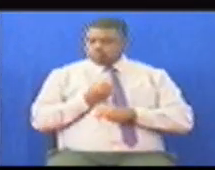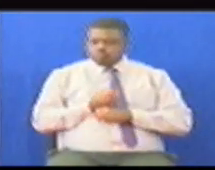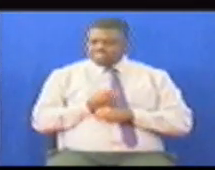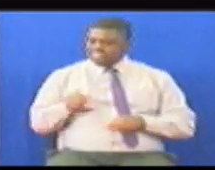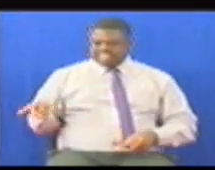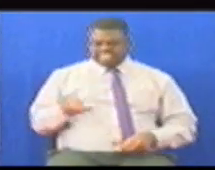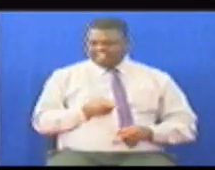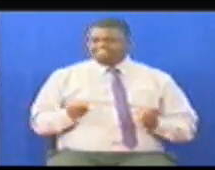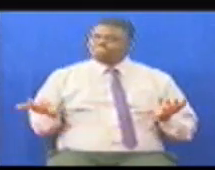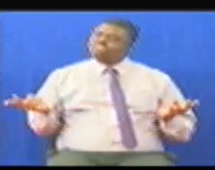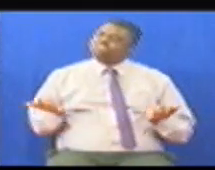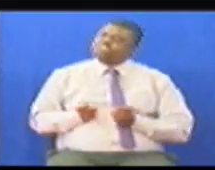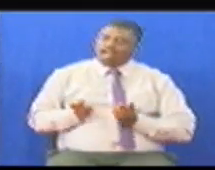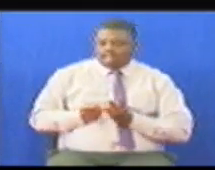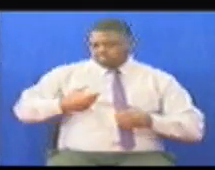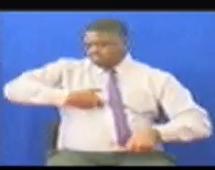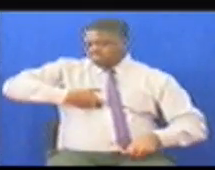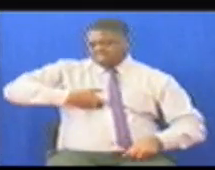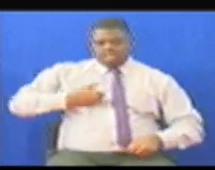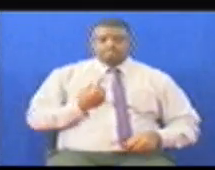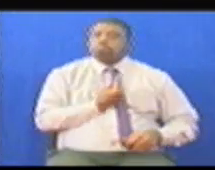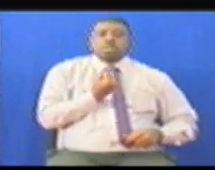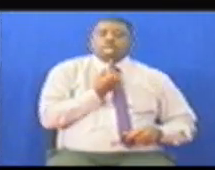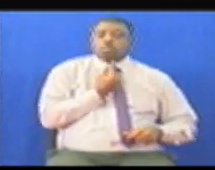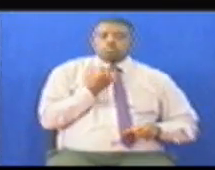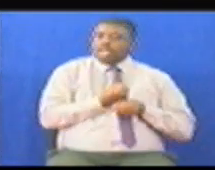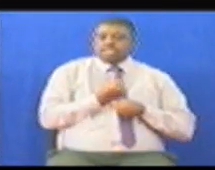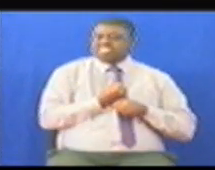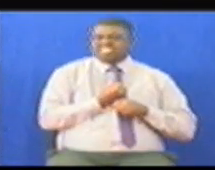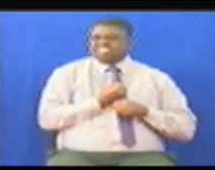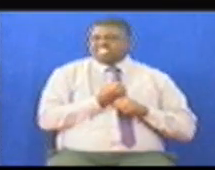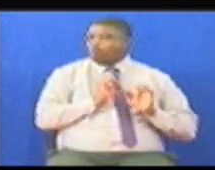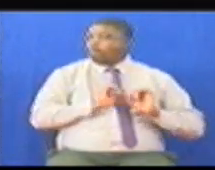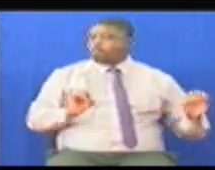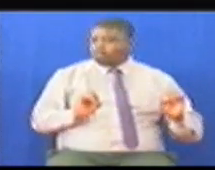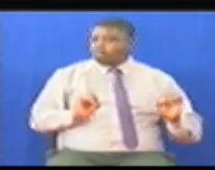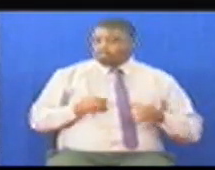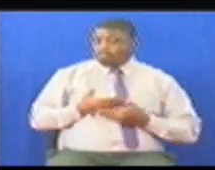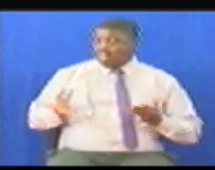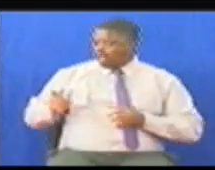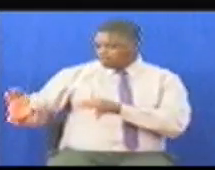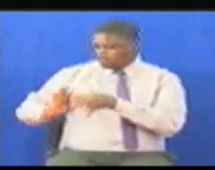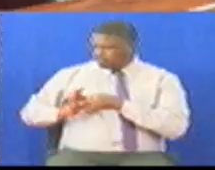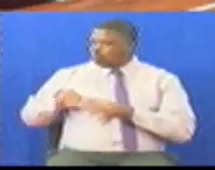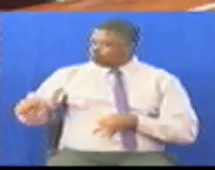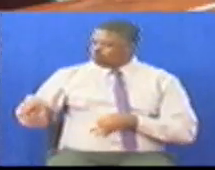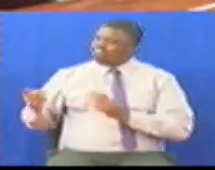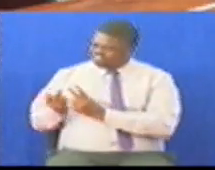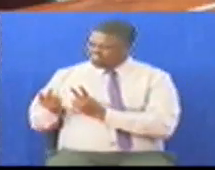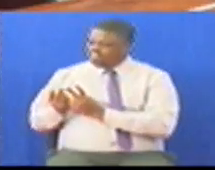sana. Mimi siwezi kukamilisha mambo yangu bila yeye, na yeye hakamilishi shughuli zake bila mimi. Mheshimiwa